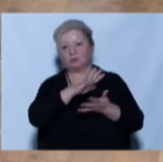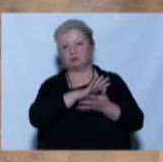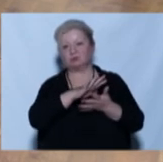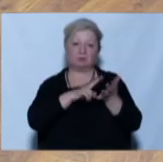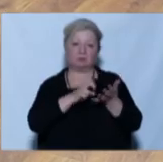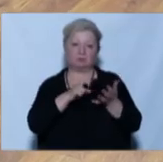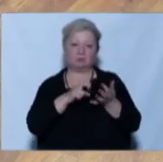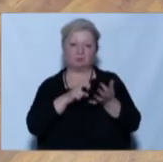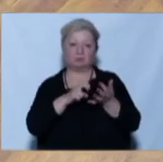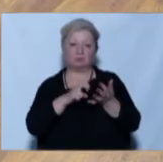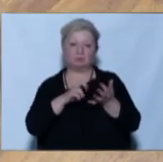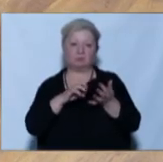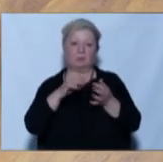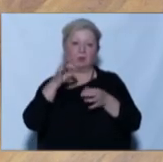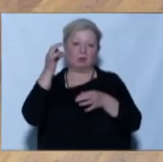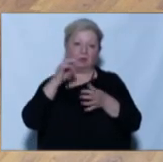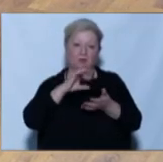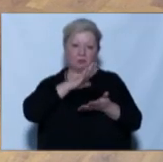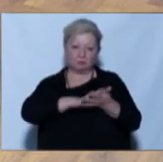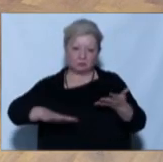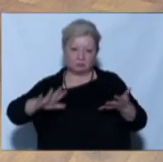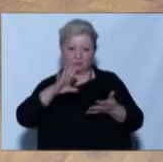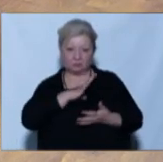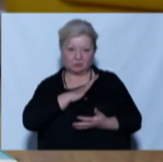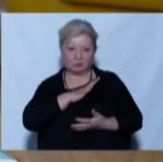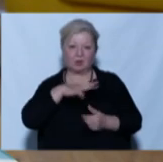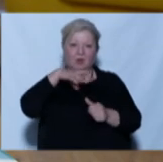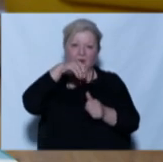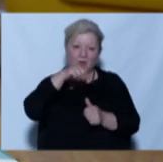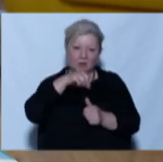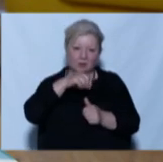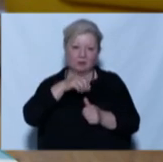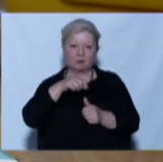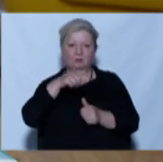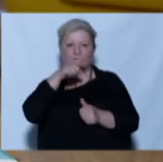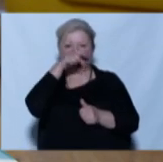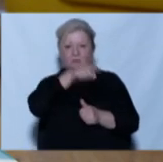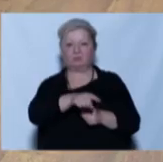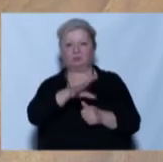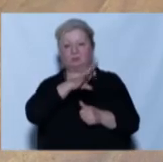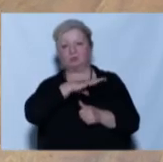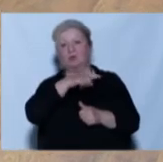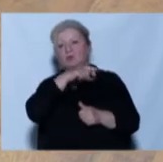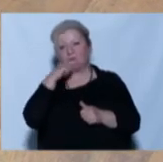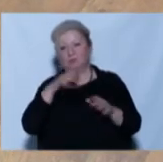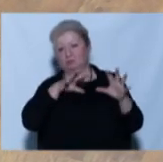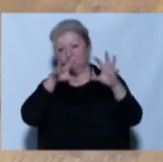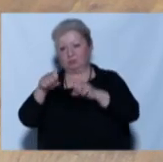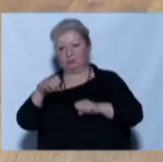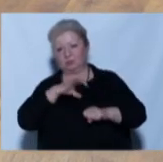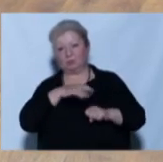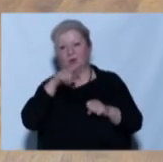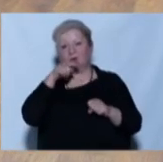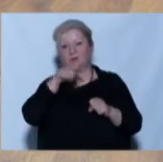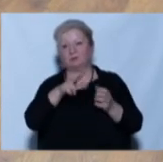1826-1829 წლებში ერევნისა და ყარაბახის რუსეთის შემადგენლობაში აღმოჩნდა და 1830 წელს ფაქტიურად